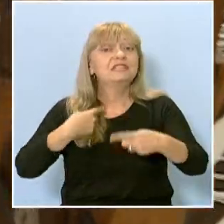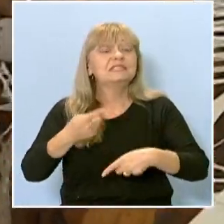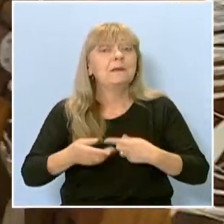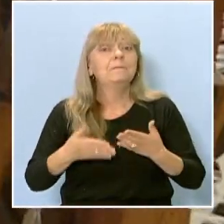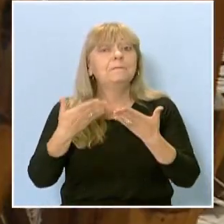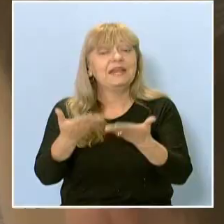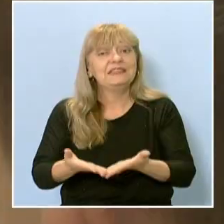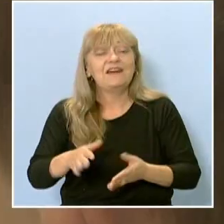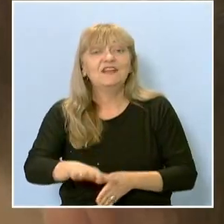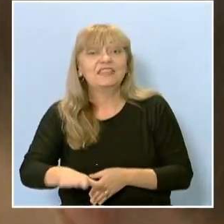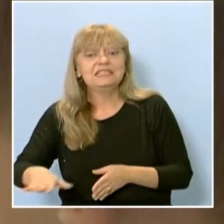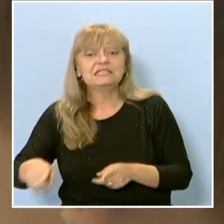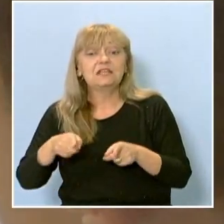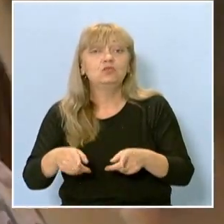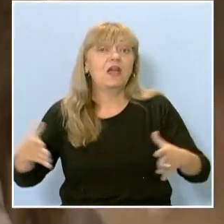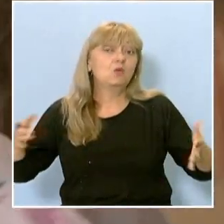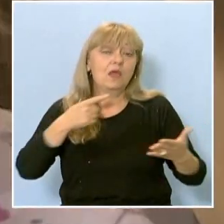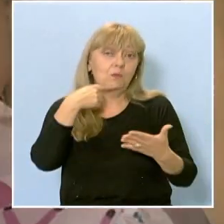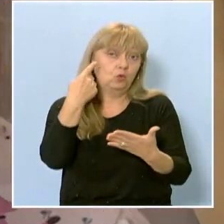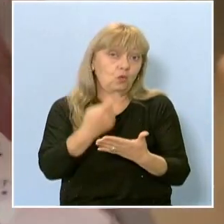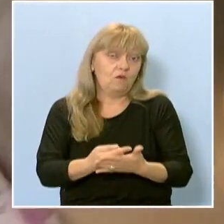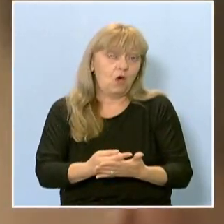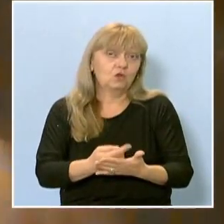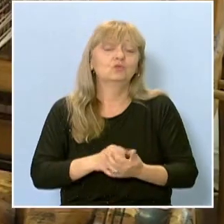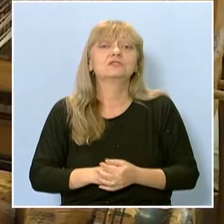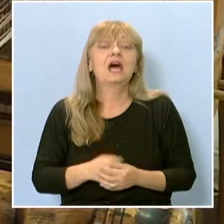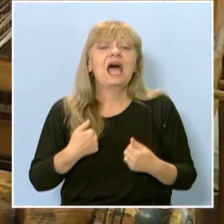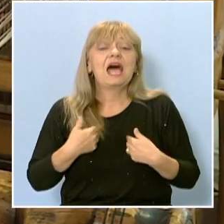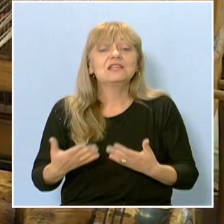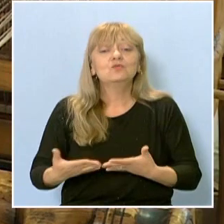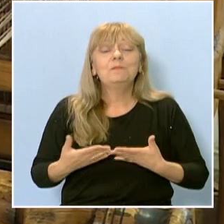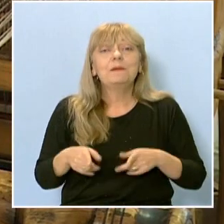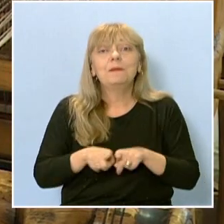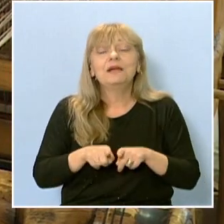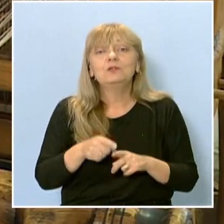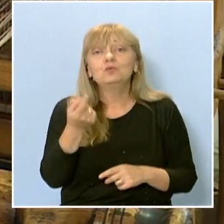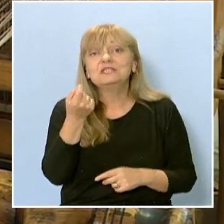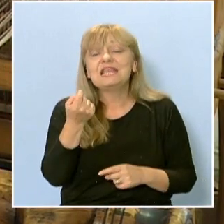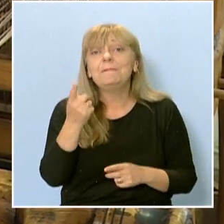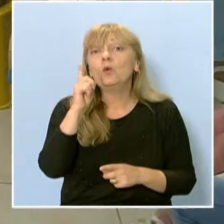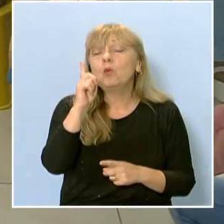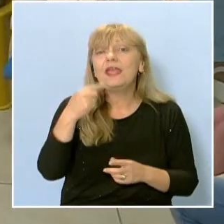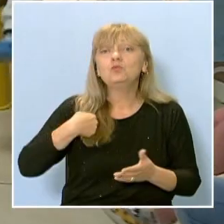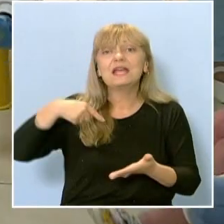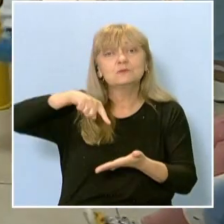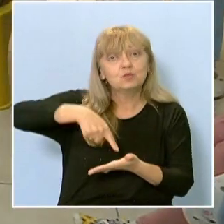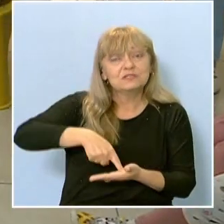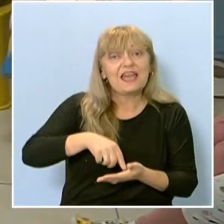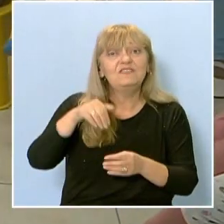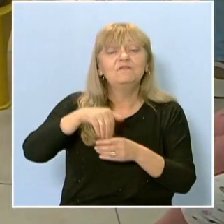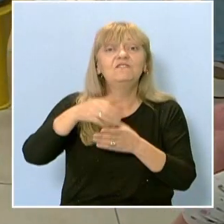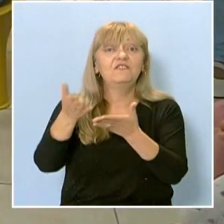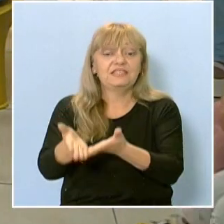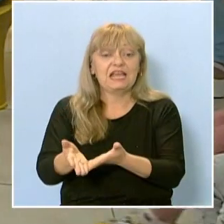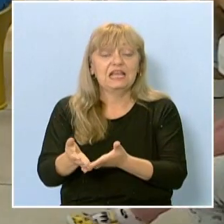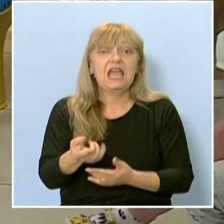децата си е отговорност. Това е, го приемам като едно семенце, което го засявам в тях. Семенцата вече